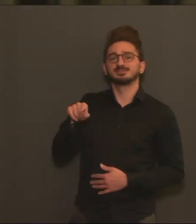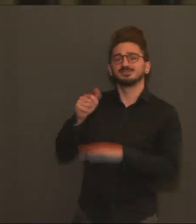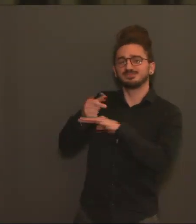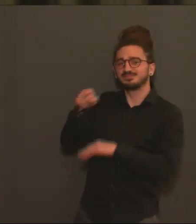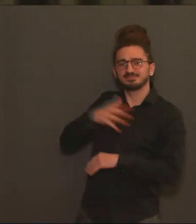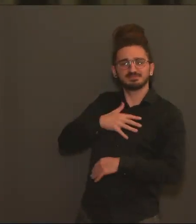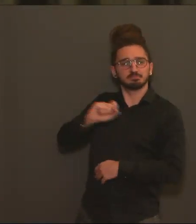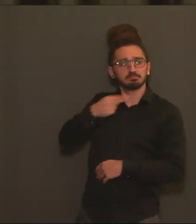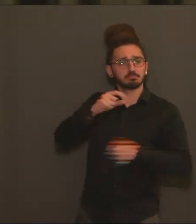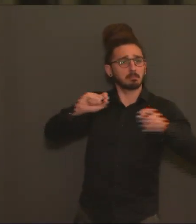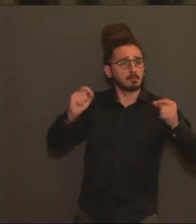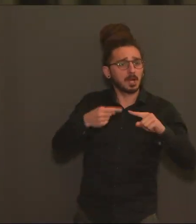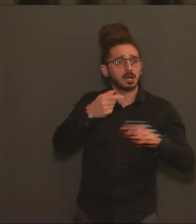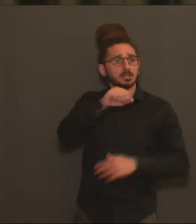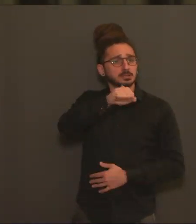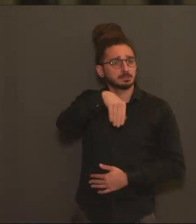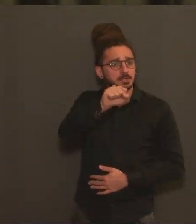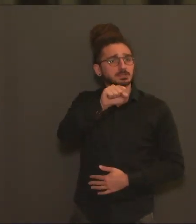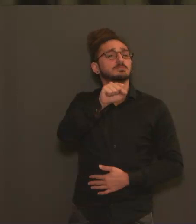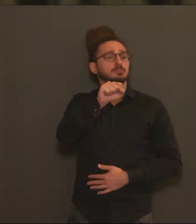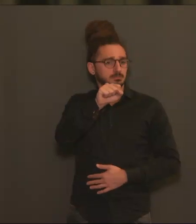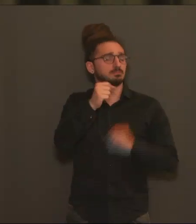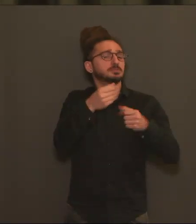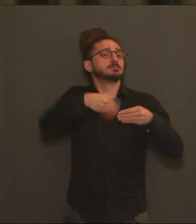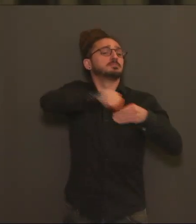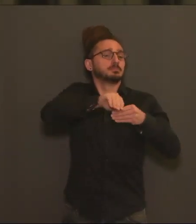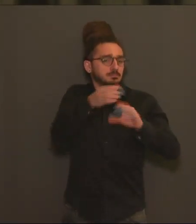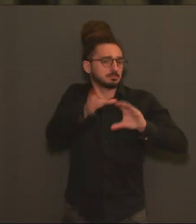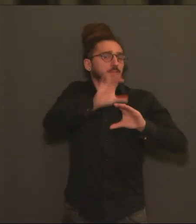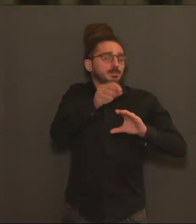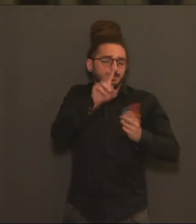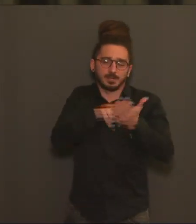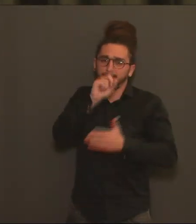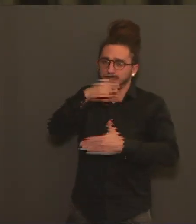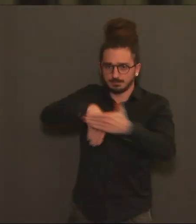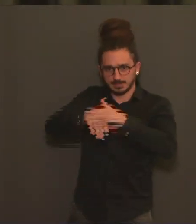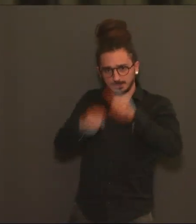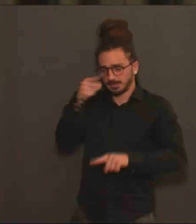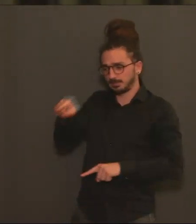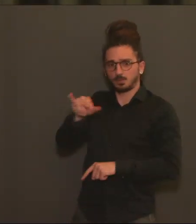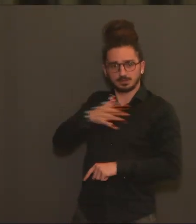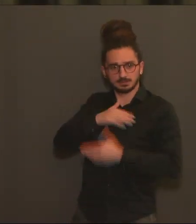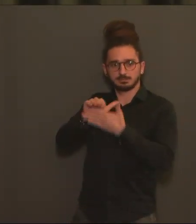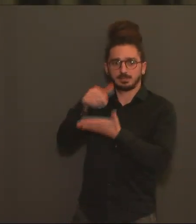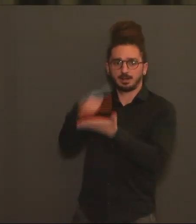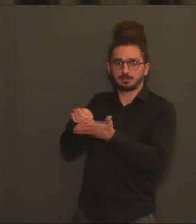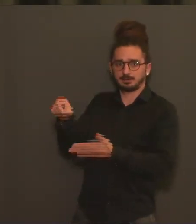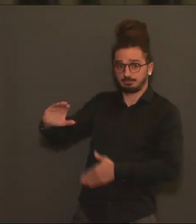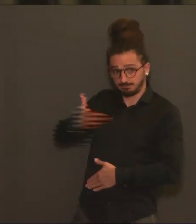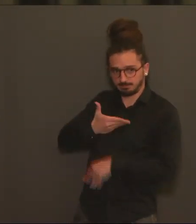Pour vos mails, vérifiez l'adresse de l'émetteur. Toutes les invitations envoyées par mail proviennent de l'adresse